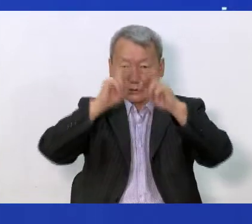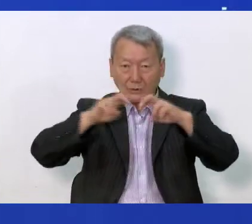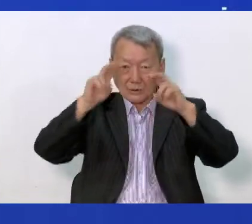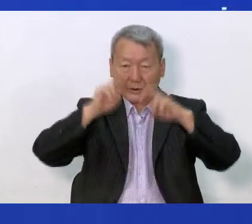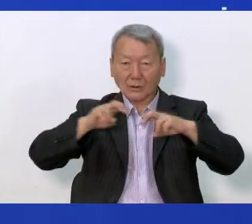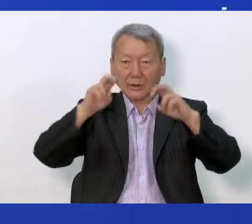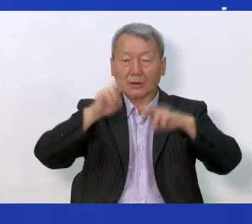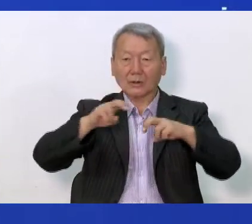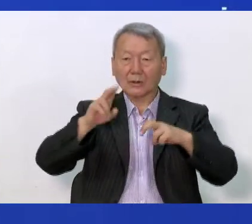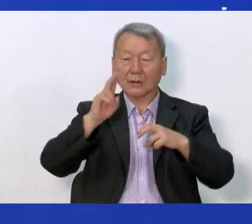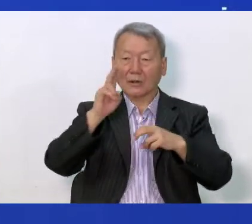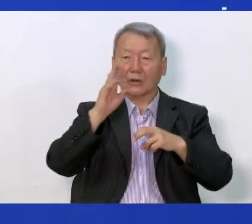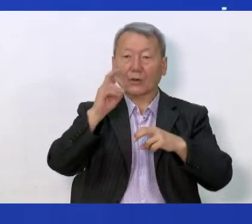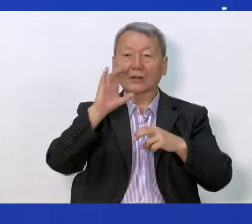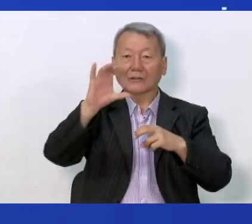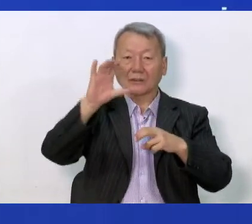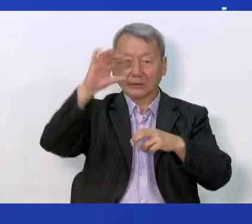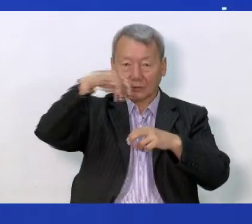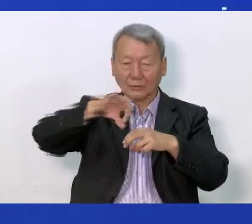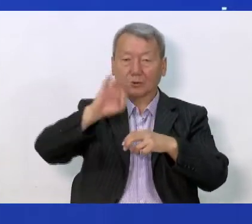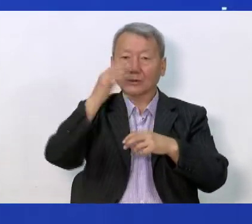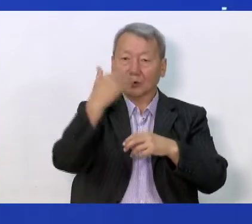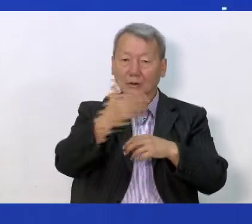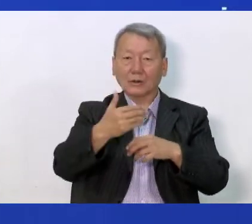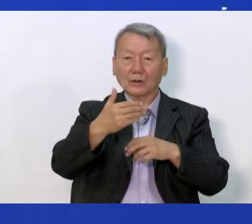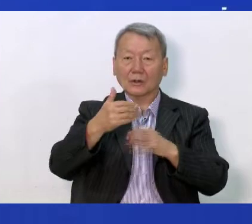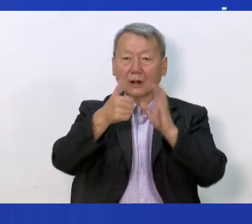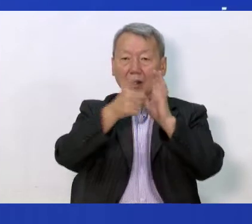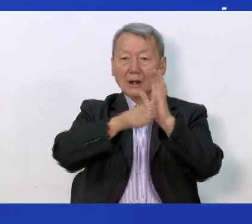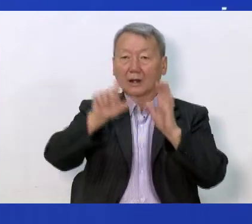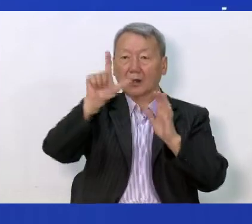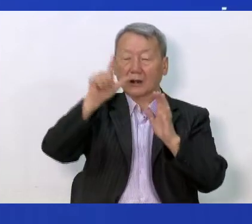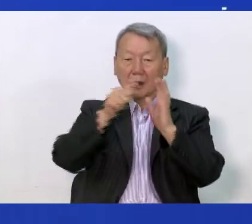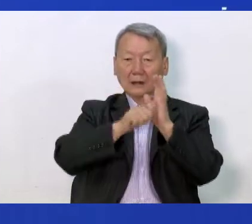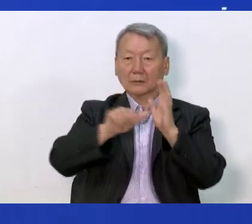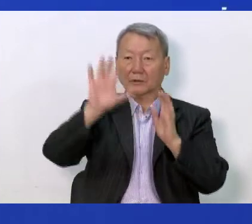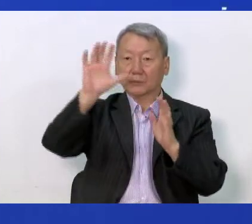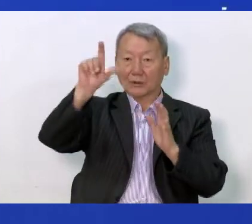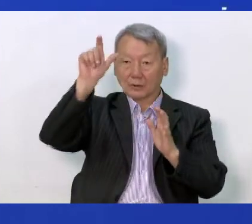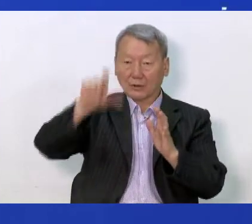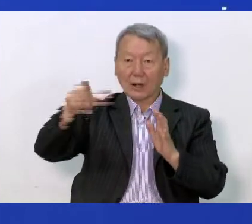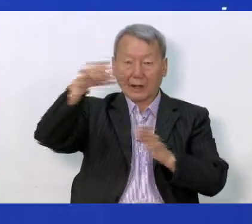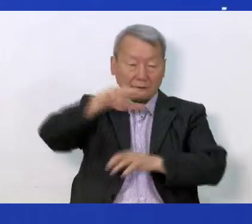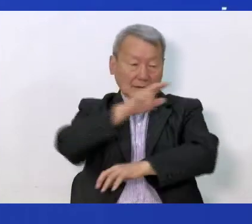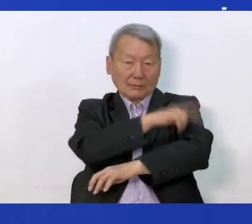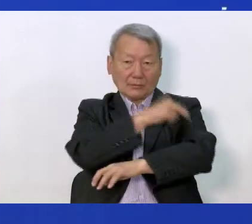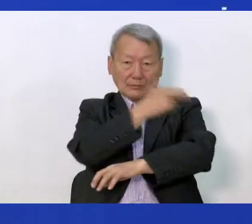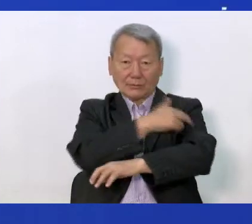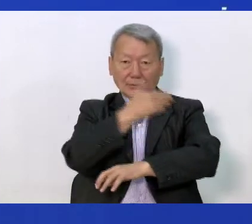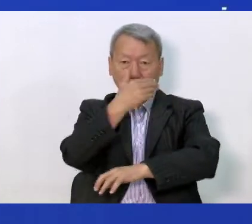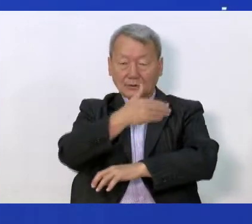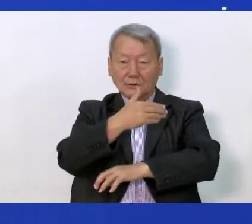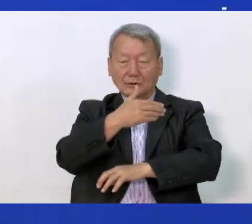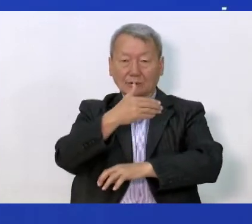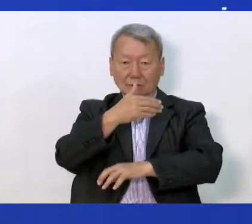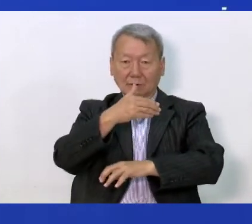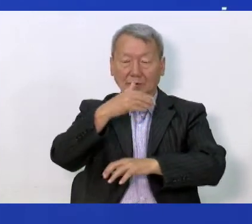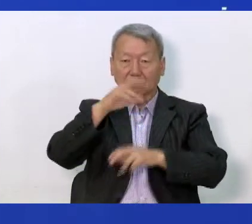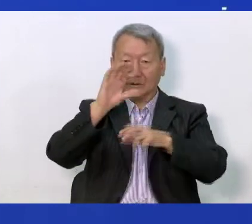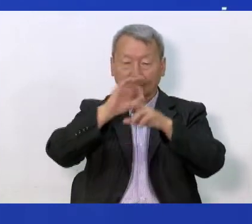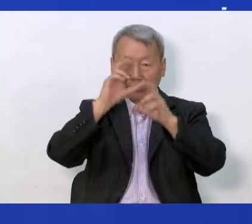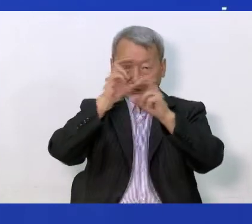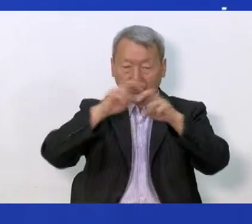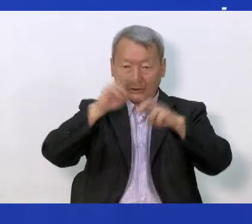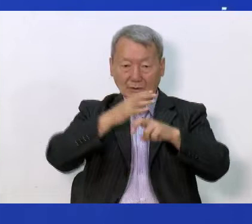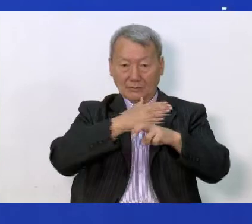тастыкталган COVID-19 учурлардын саны 65 түздү, ал эми клиникалык эпидемиологиялык жаңы тастыкталган